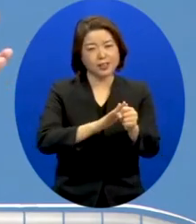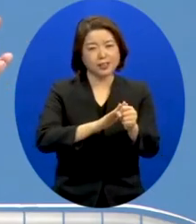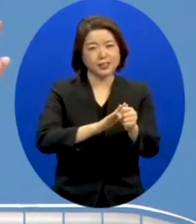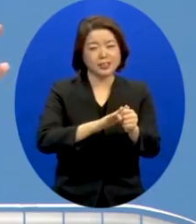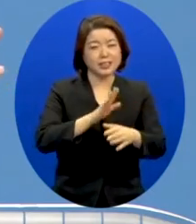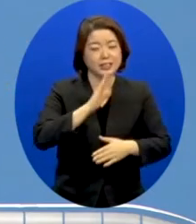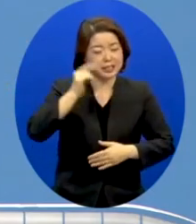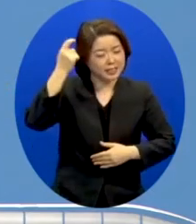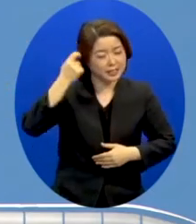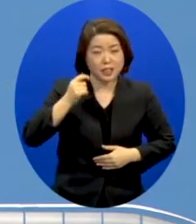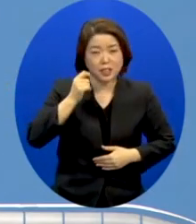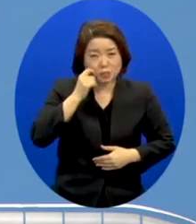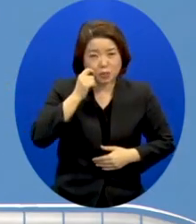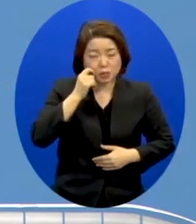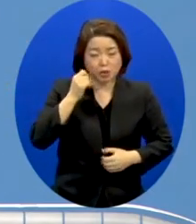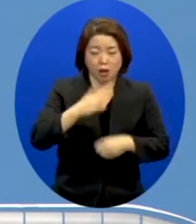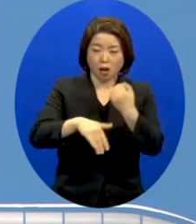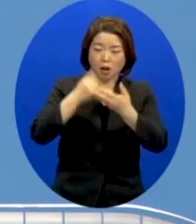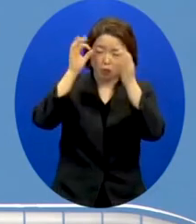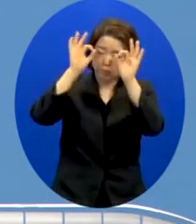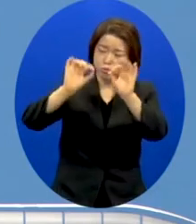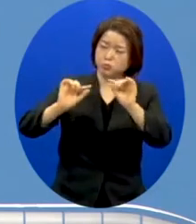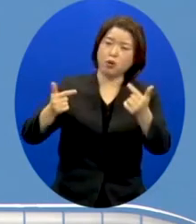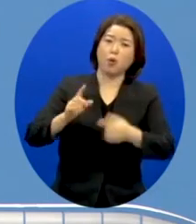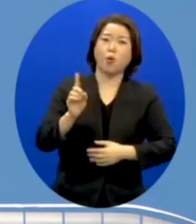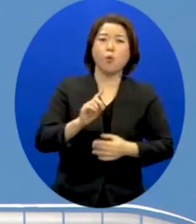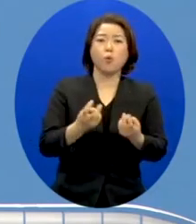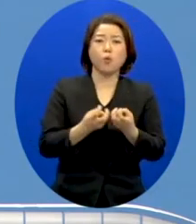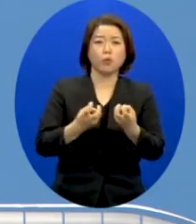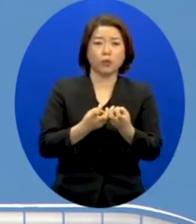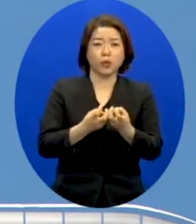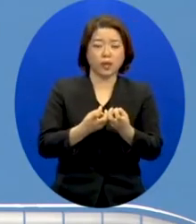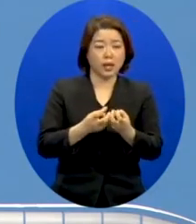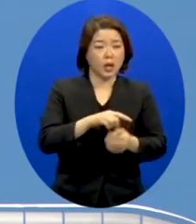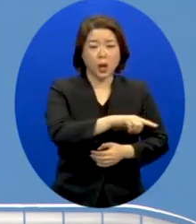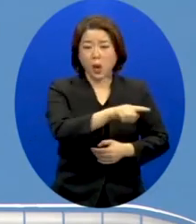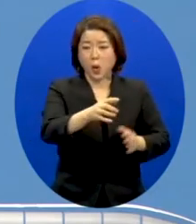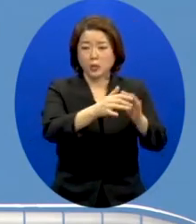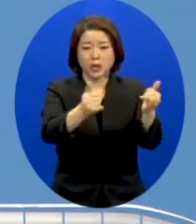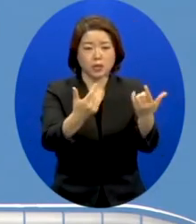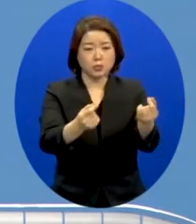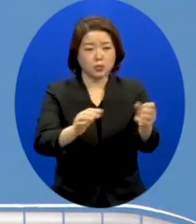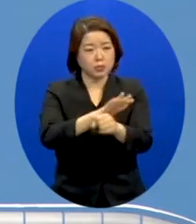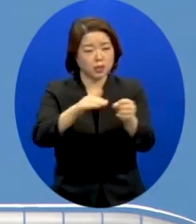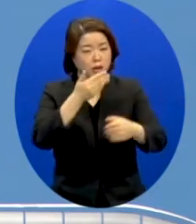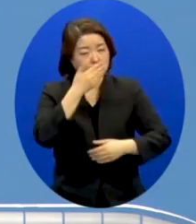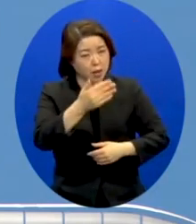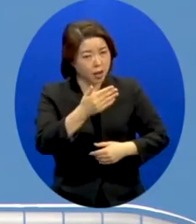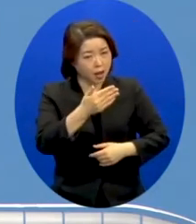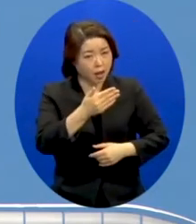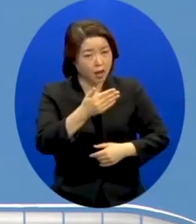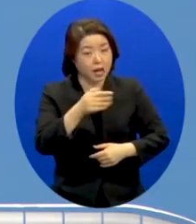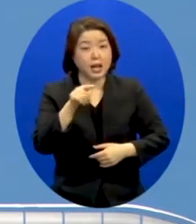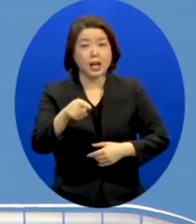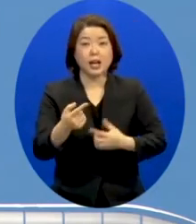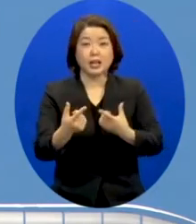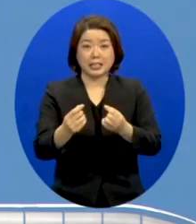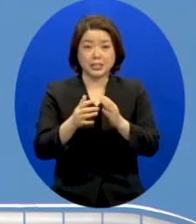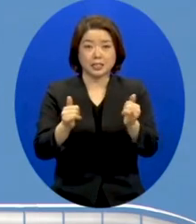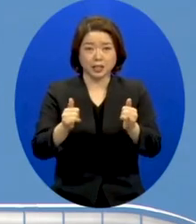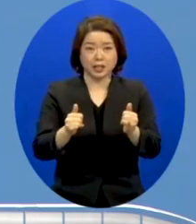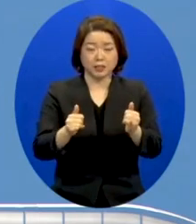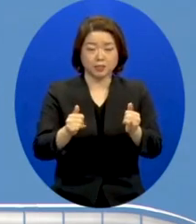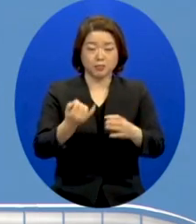안납니다 하나님은 보이지 않으시는데 어떻게 하나님을 사람들처럼 사랑할 수 있겠습니까 하시는 분들은 좋아요